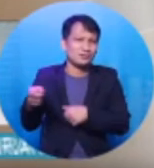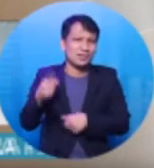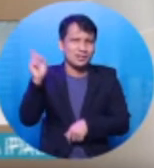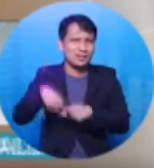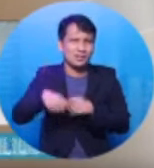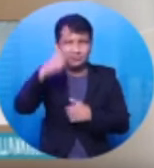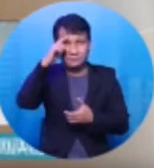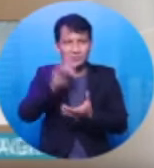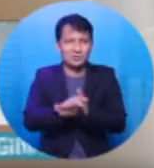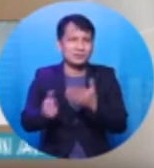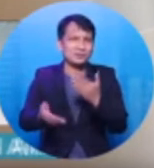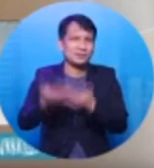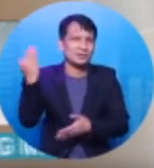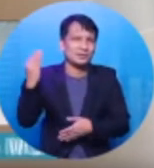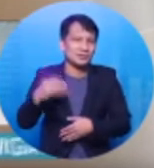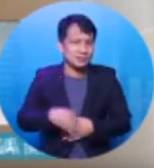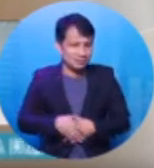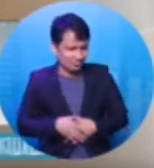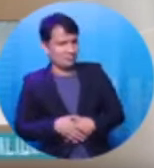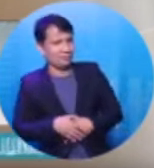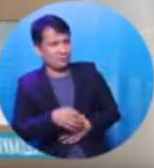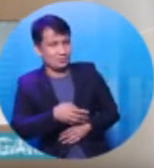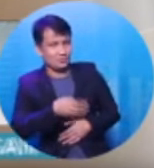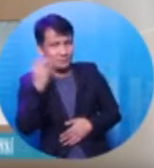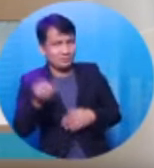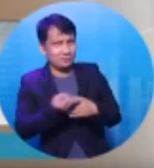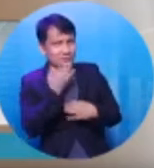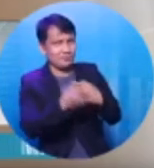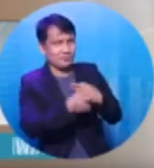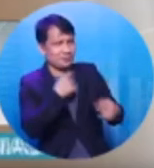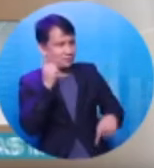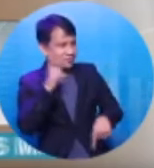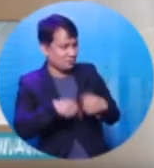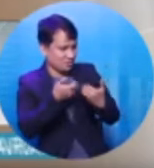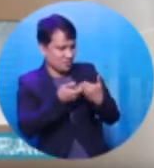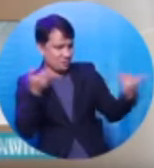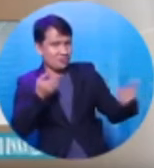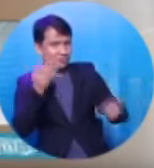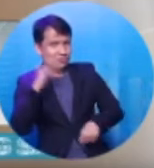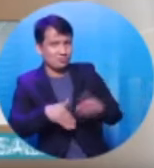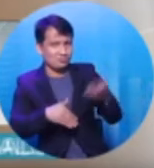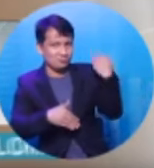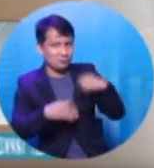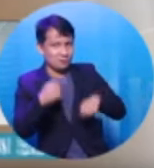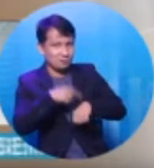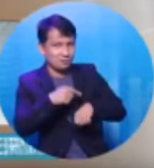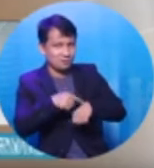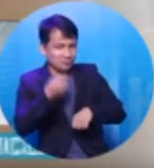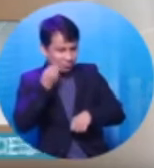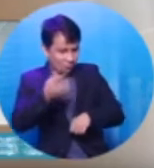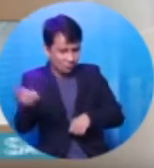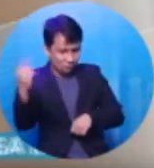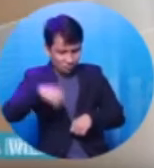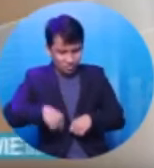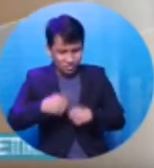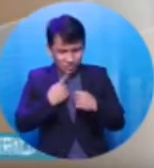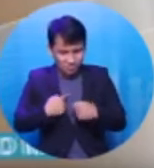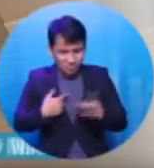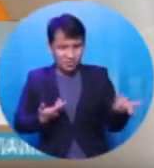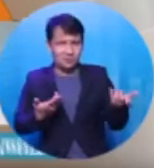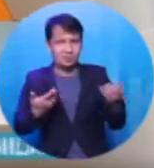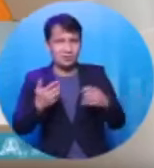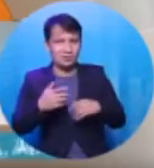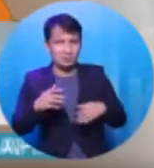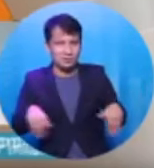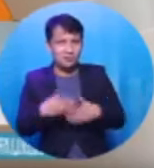Ayaw maniwala. Ay, wag ako dudunod sa kinakailang beses ka nang sinabi niya na hiwalay kayo. Nung time na umuwi sa akin yung asawa ko na sinabing,